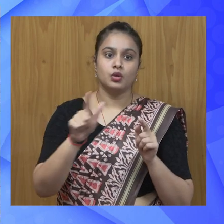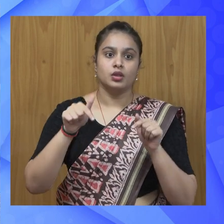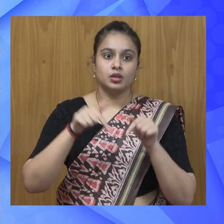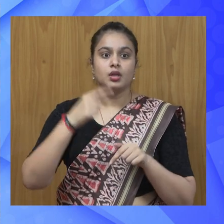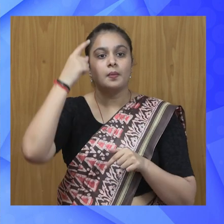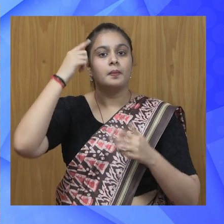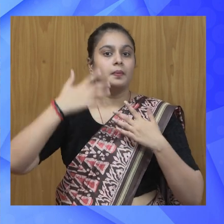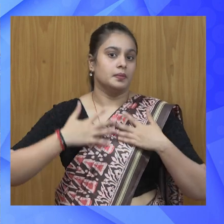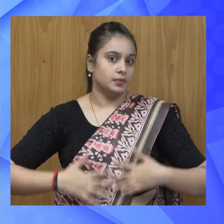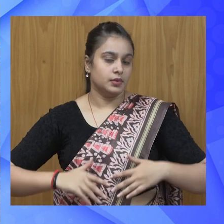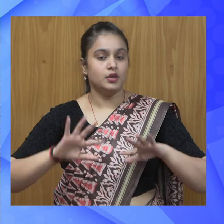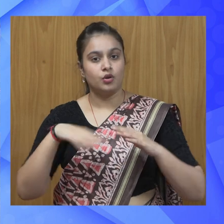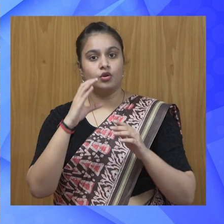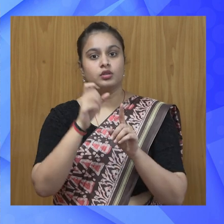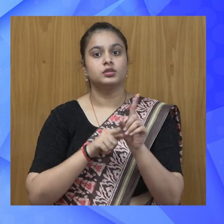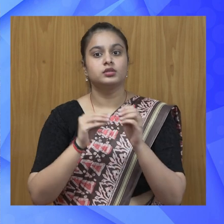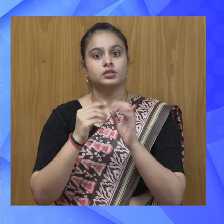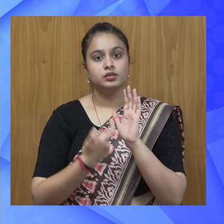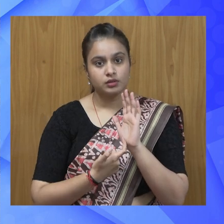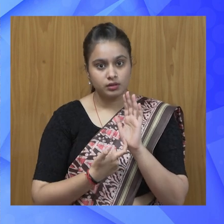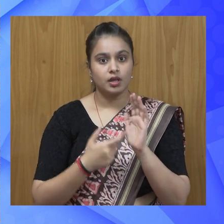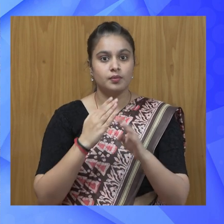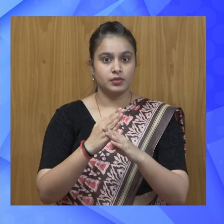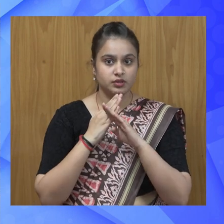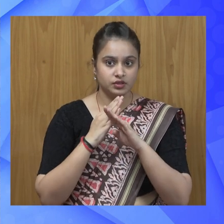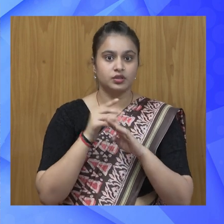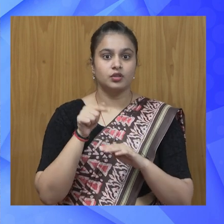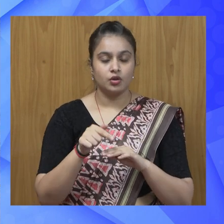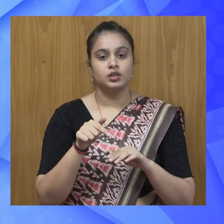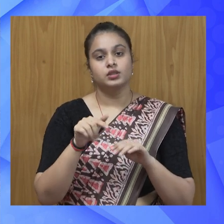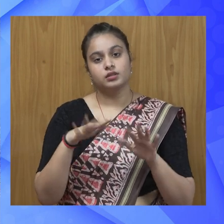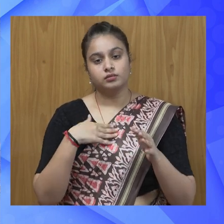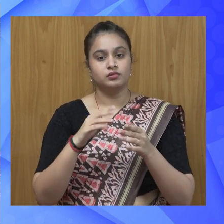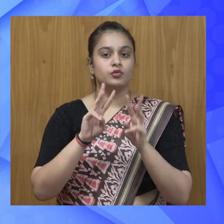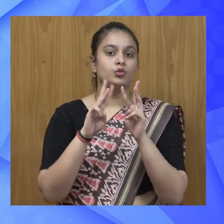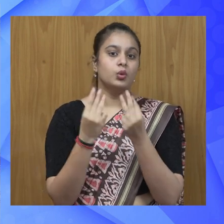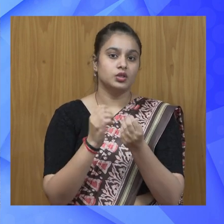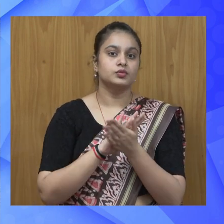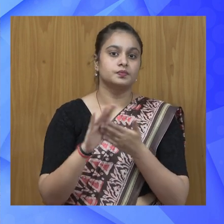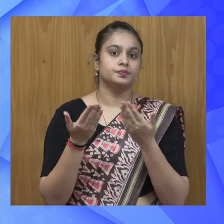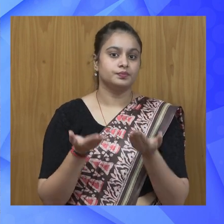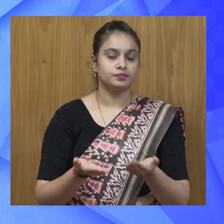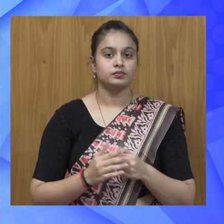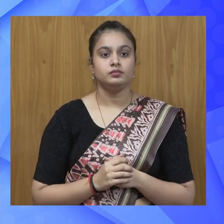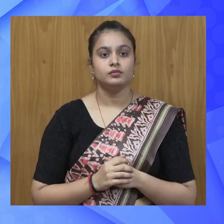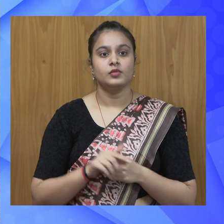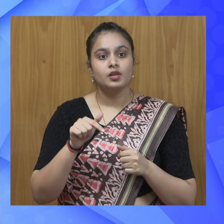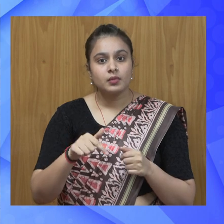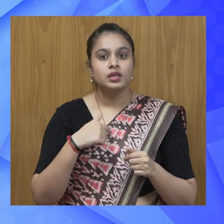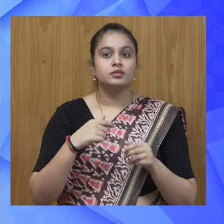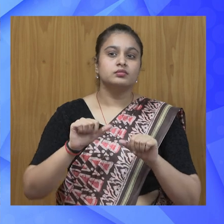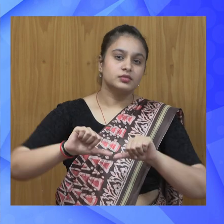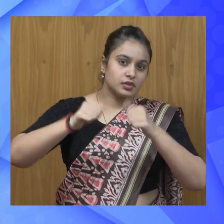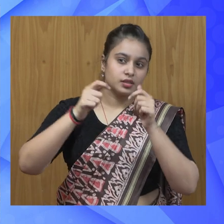mental health and cyber security, Arachi Vihar, Kod Pratap, Sari Kari Shalom, and Samapan Sari Kari. Then, we Sapal Banane